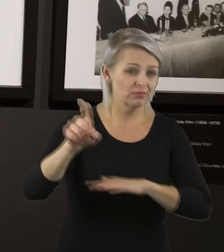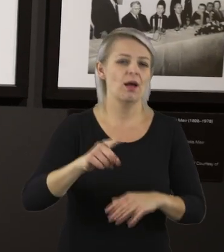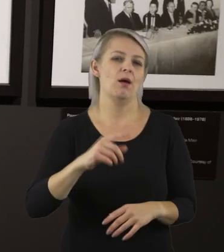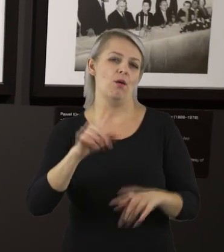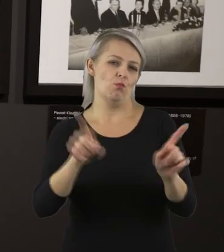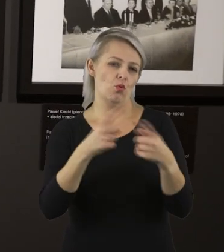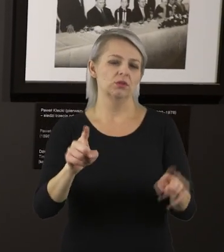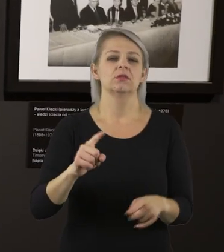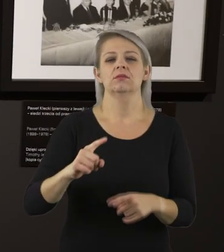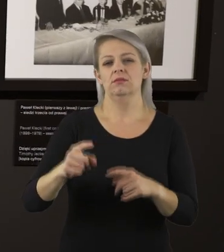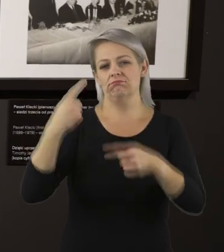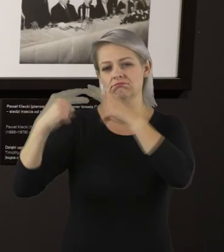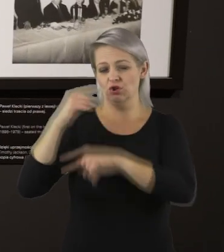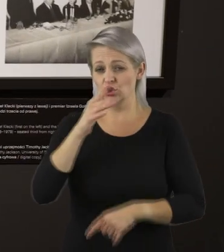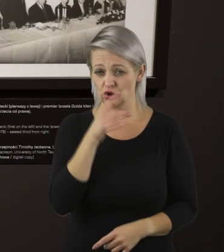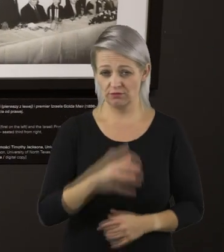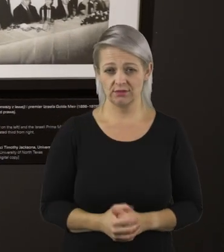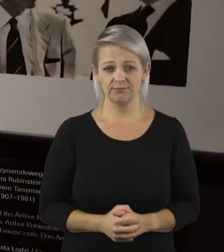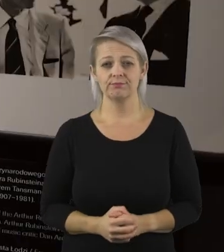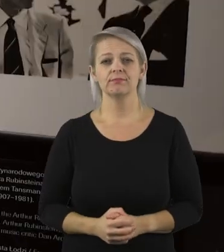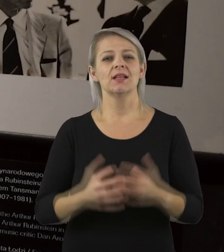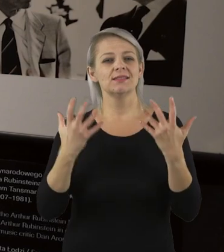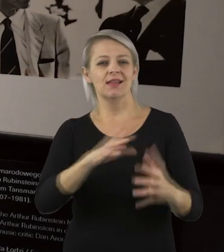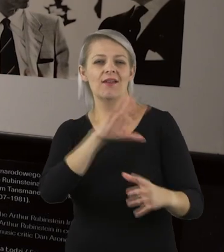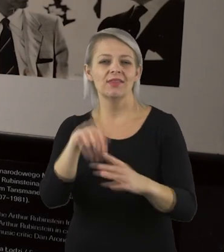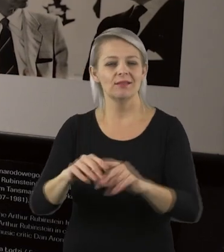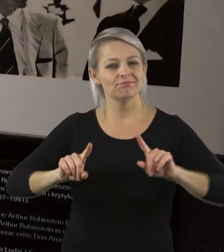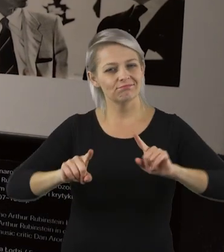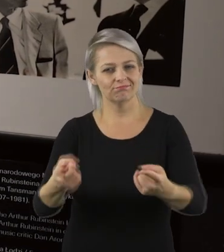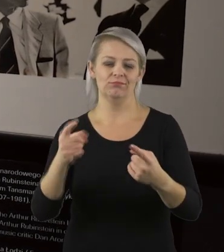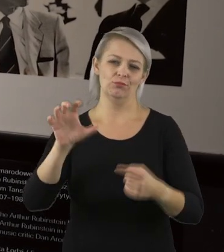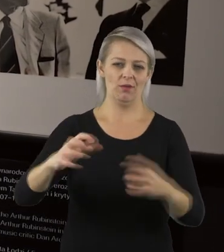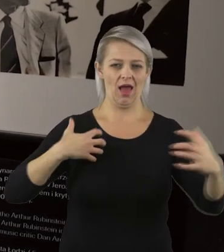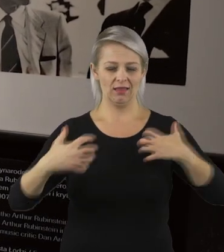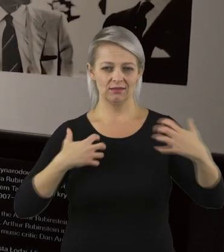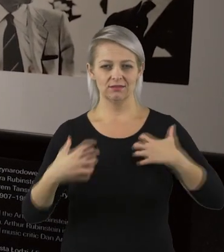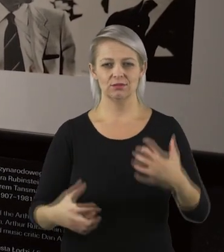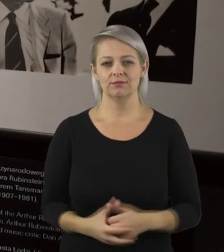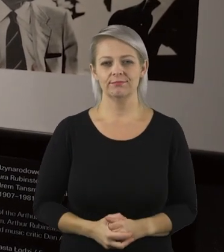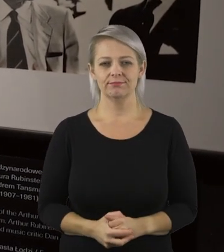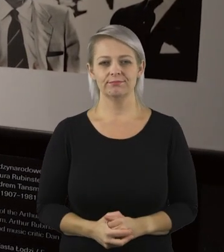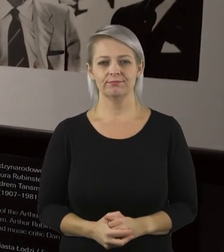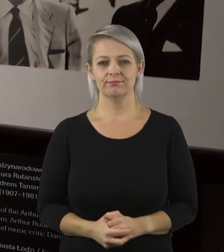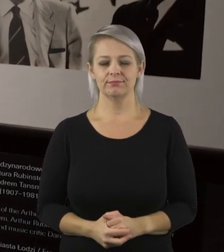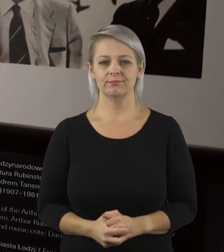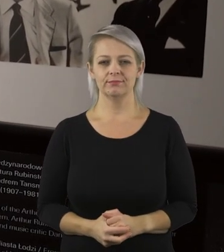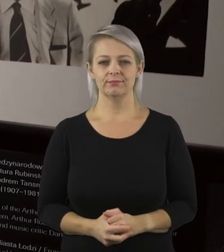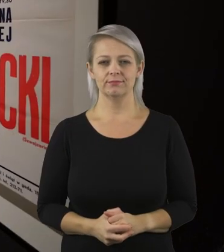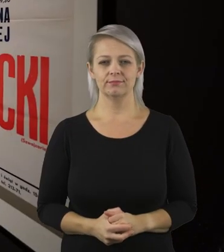uciekali, muzycy żydowskiego pochodzenia, by uczestniczyć w inicjatywach artystycznych.